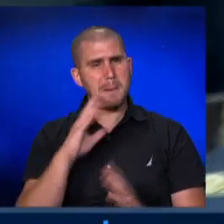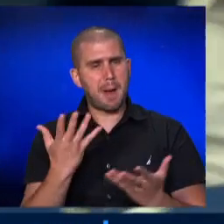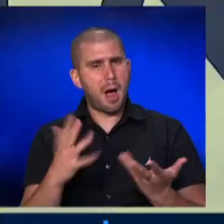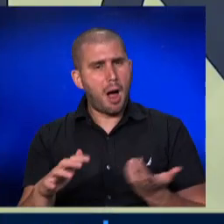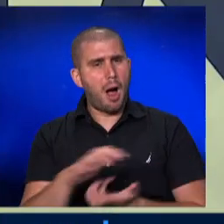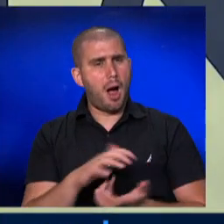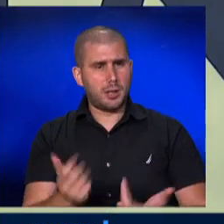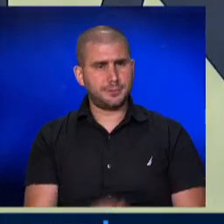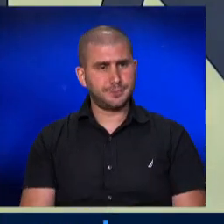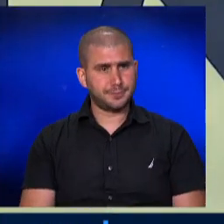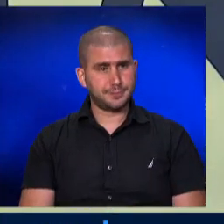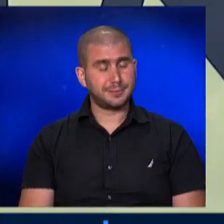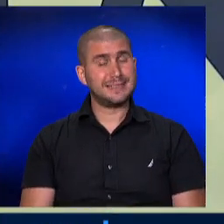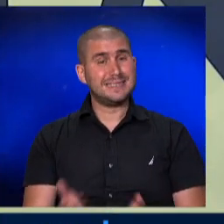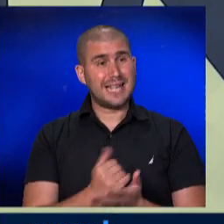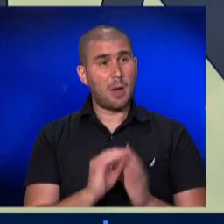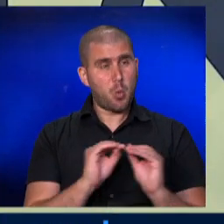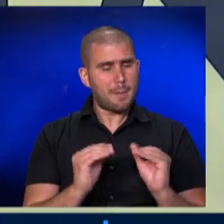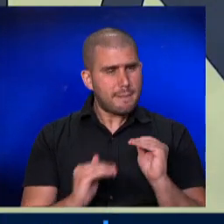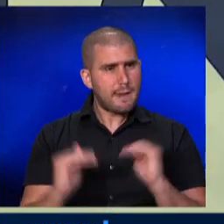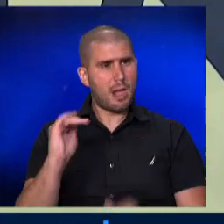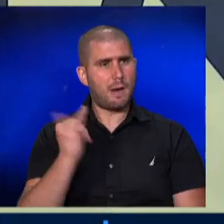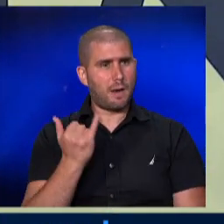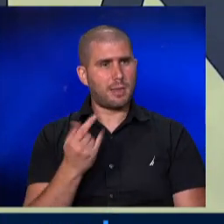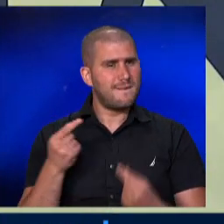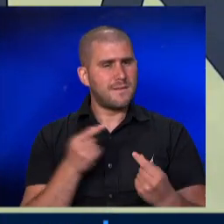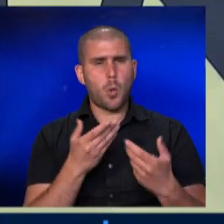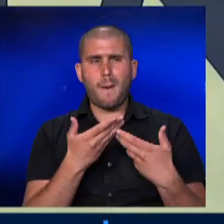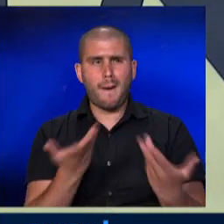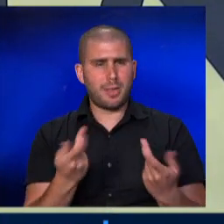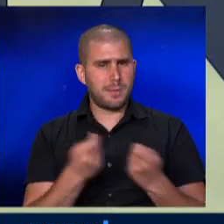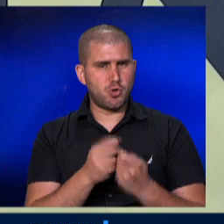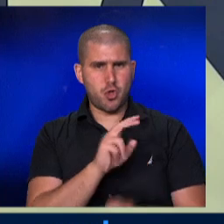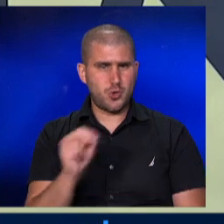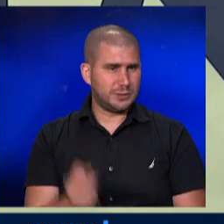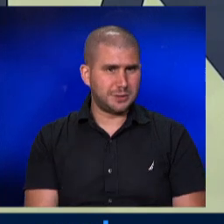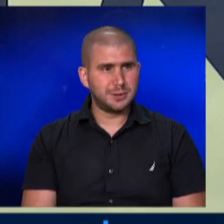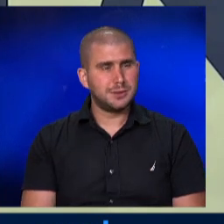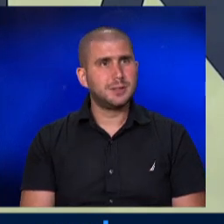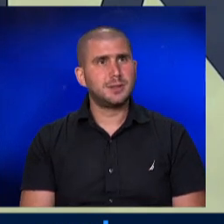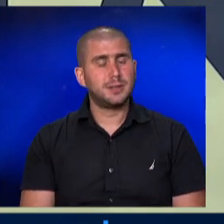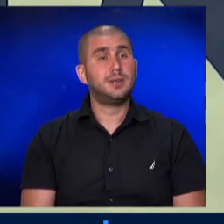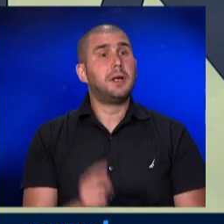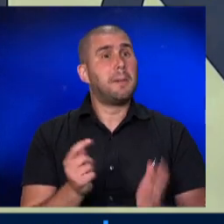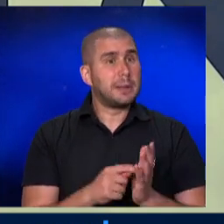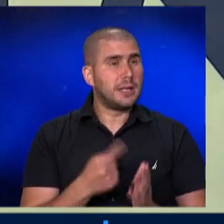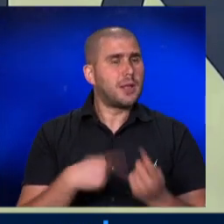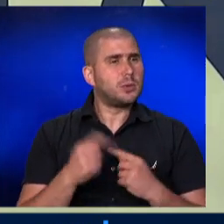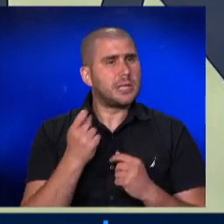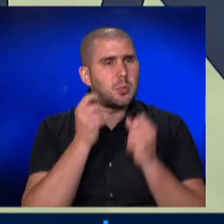המאומה. שכר המורים יעלה, אין שום ויכוח בנושא הזה. ולכן אנחנו